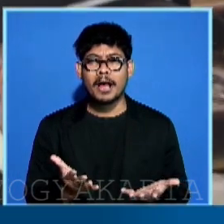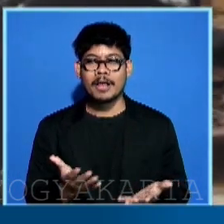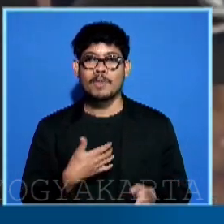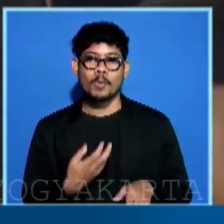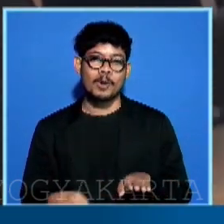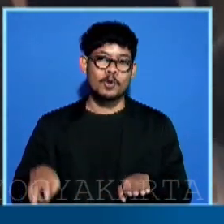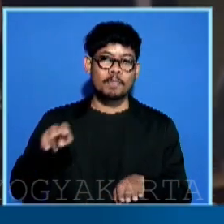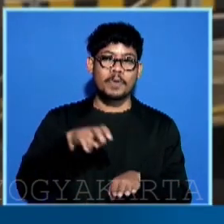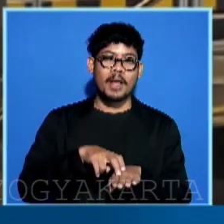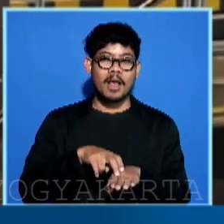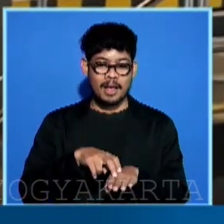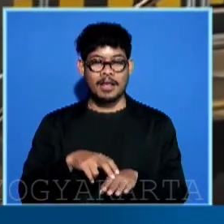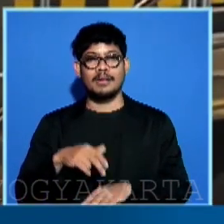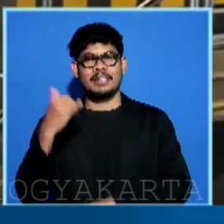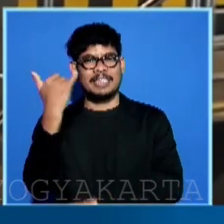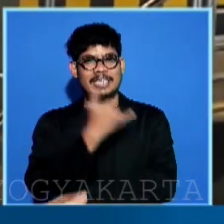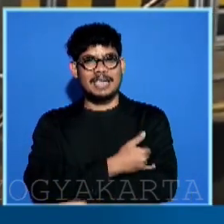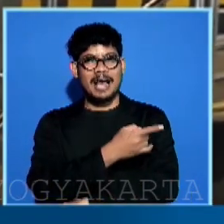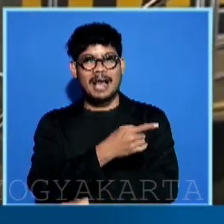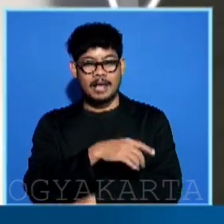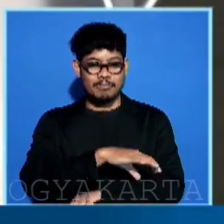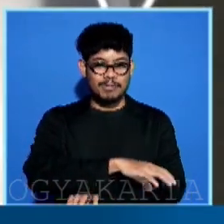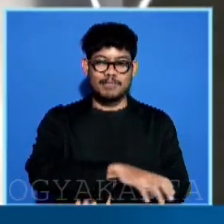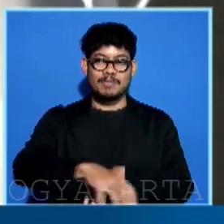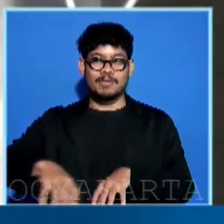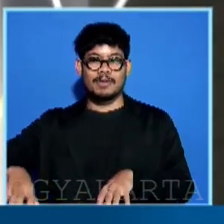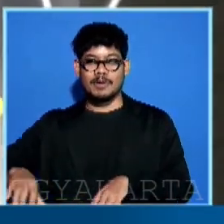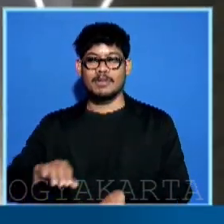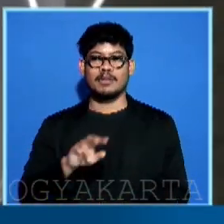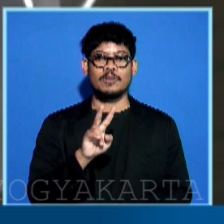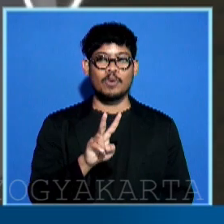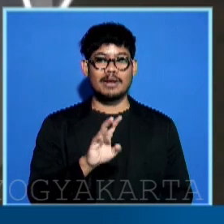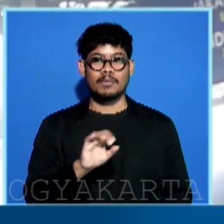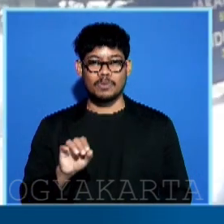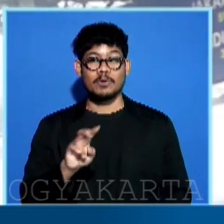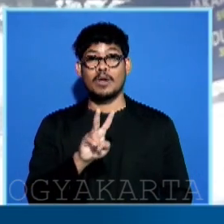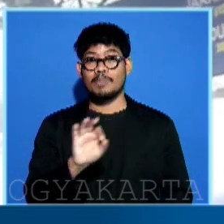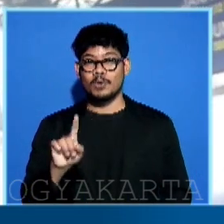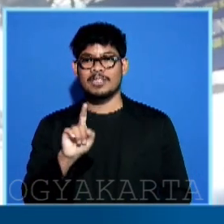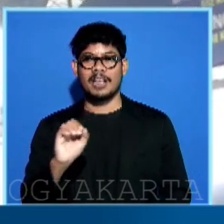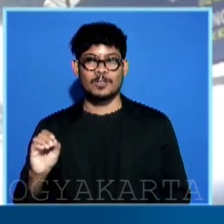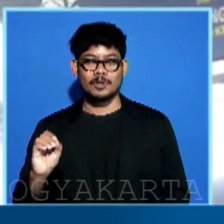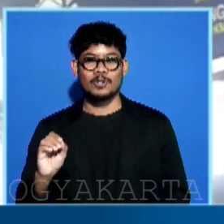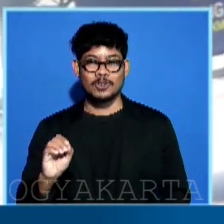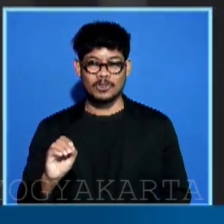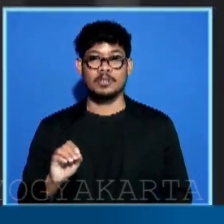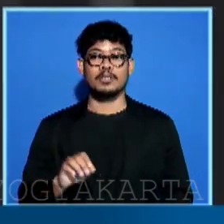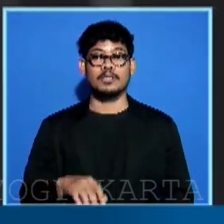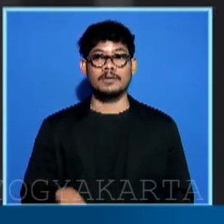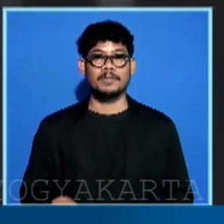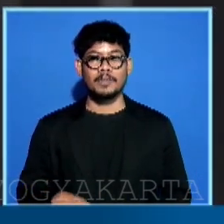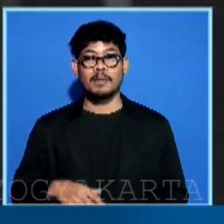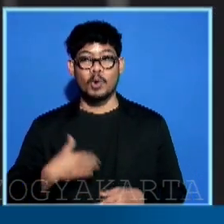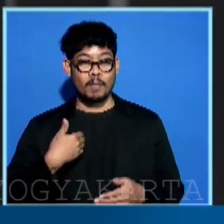Bandara Internasional Yogyakarta dan sekitar 20.100 penumpang merupakan kereta api Bandara Kuala Namu dengan 30